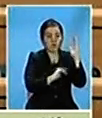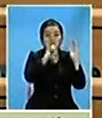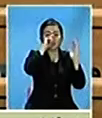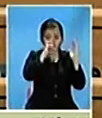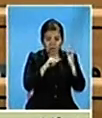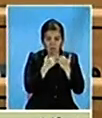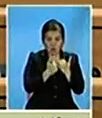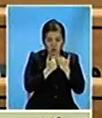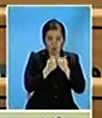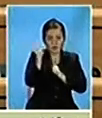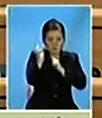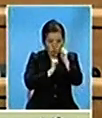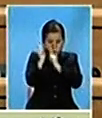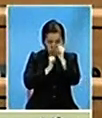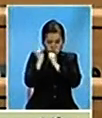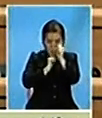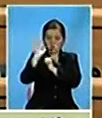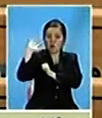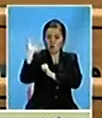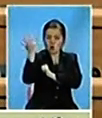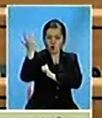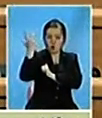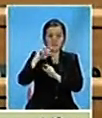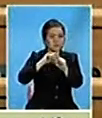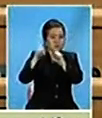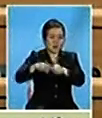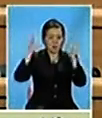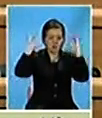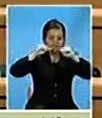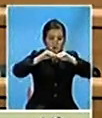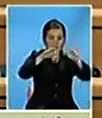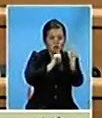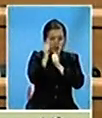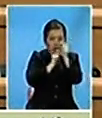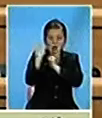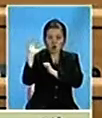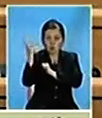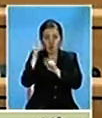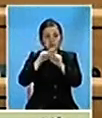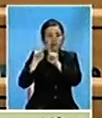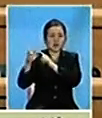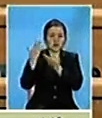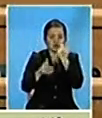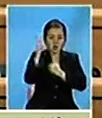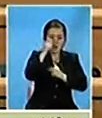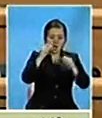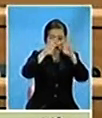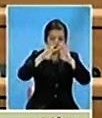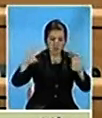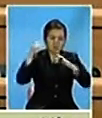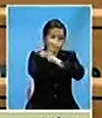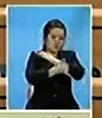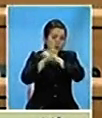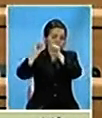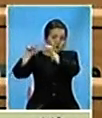การแข่งขันกับโลกหรือสัมพันธ์กับโลกอย่างใกล้ชิดมากขึ้นไม่ว่าจะเป็นอาเซียนหรือกับที่อื่น